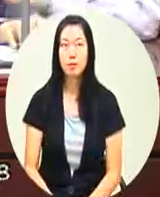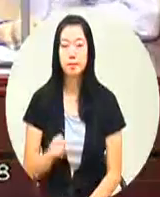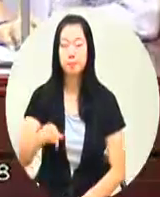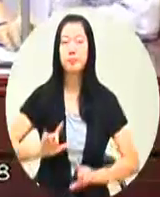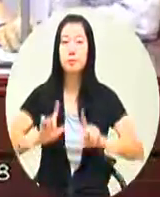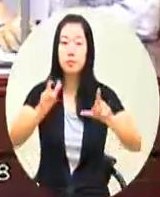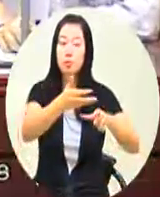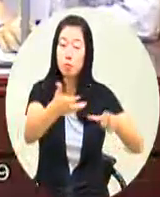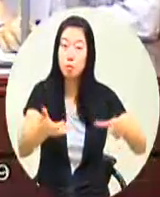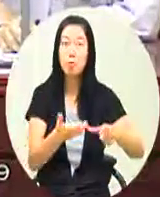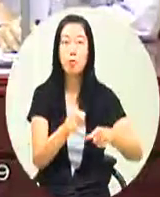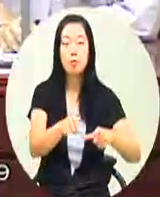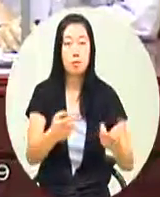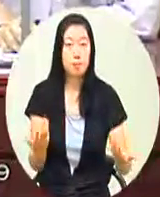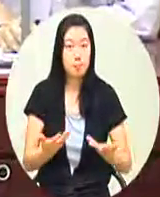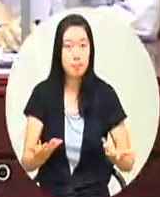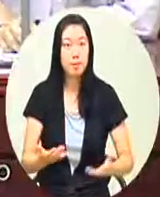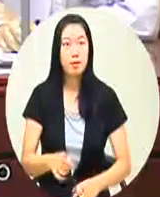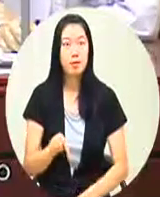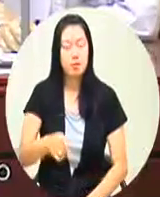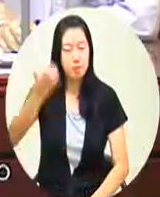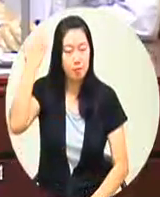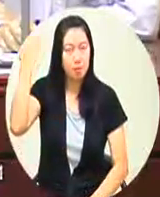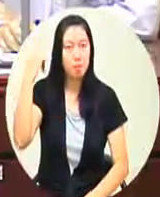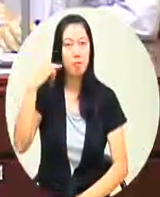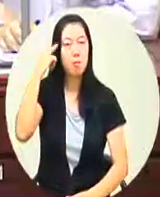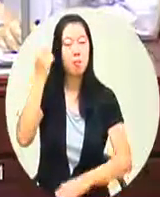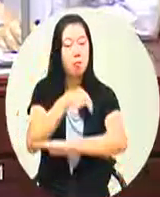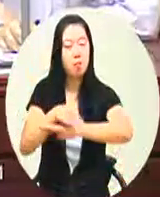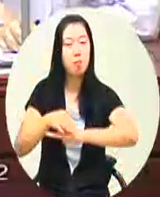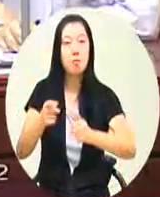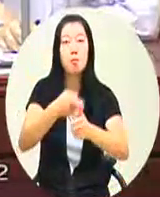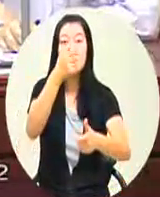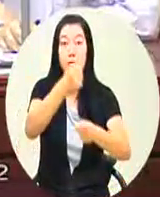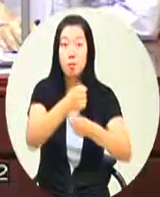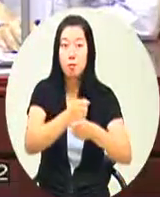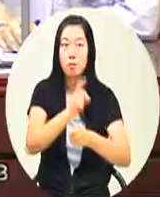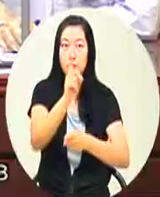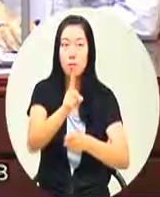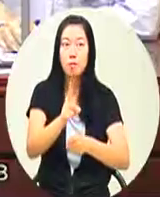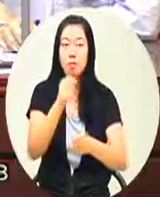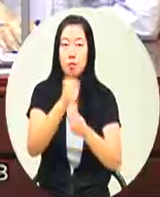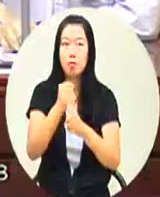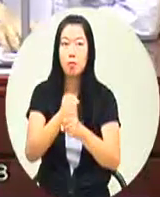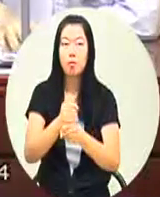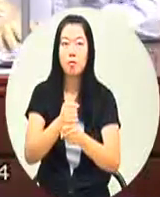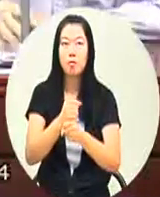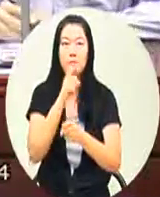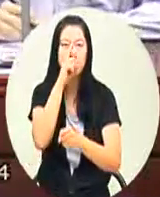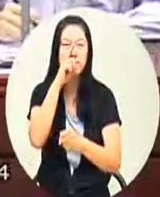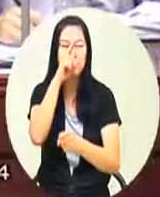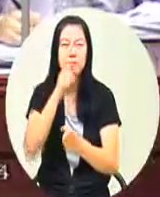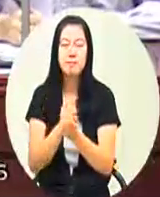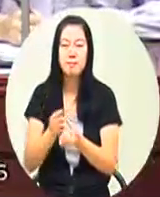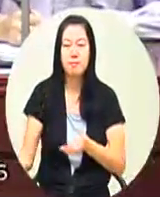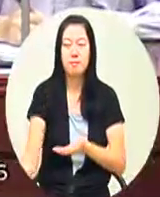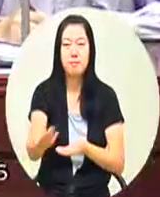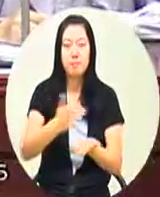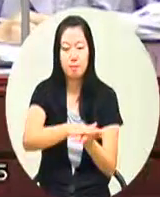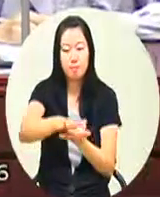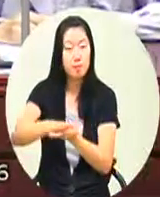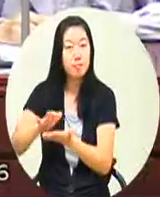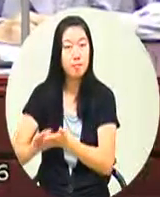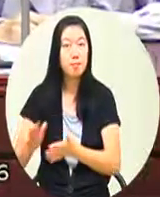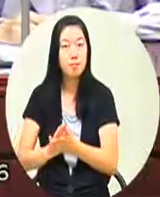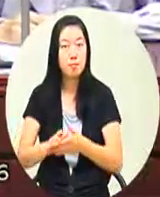部分是我们很早就规划要先做一个清淤工程。那这个清淤工程，它主要是因